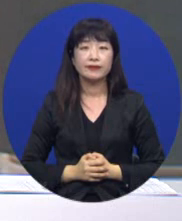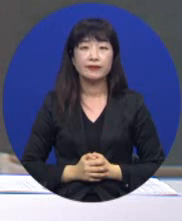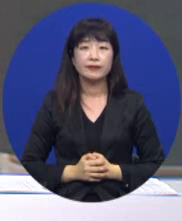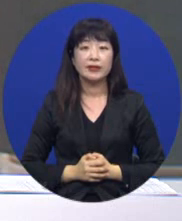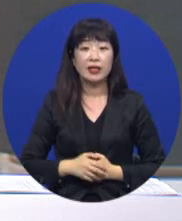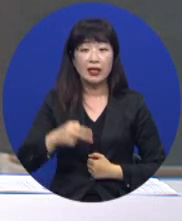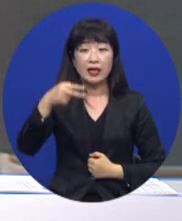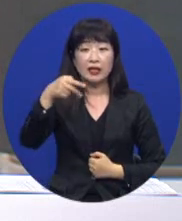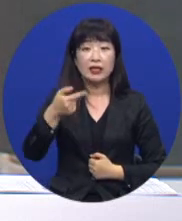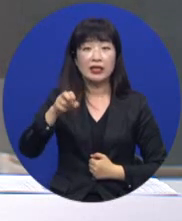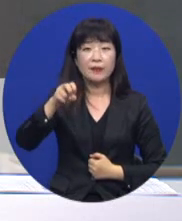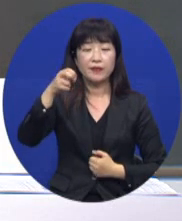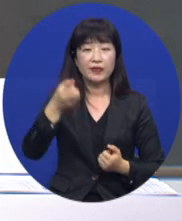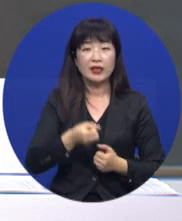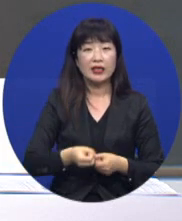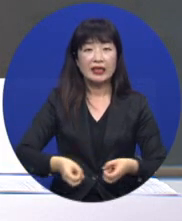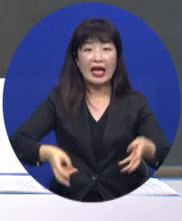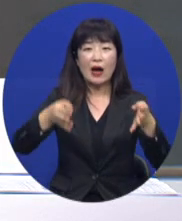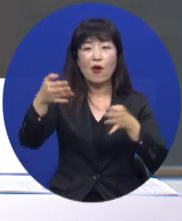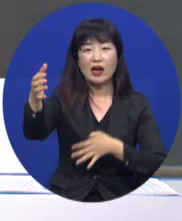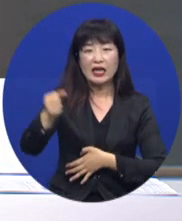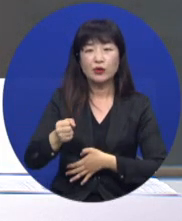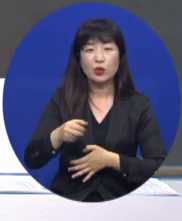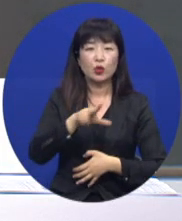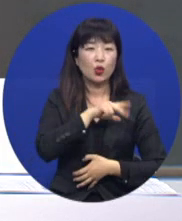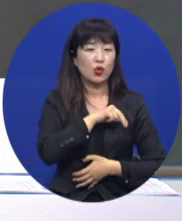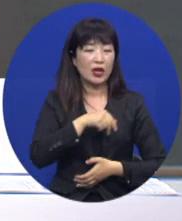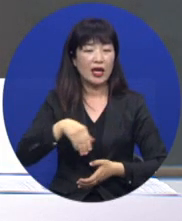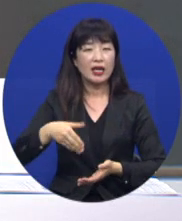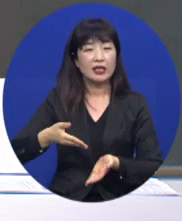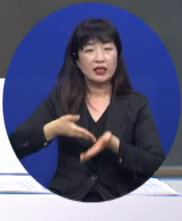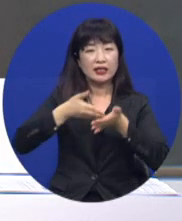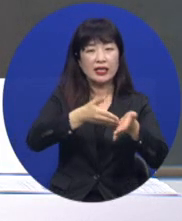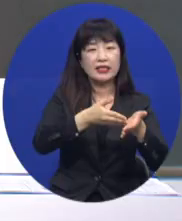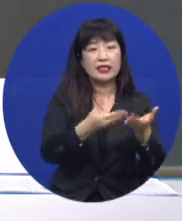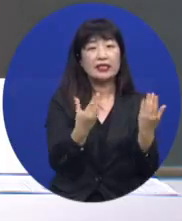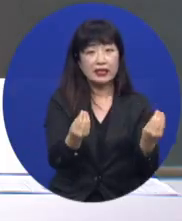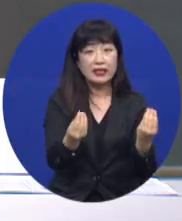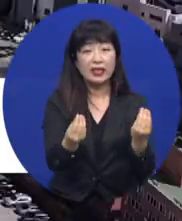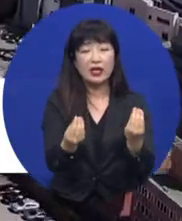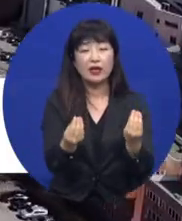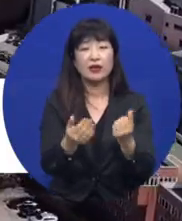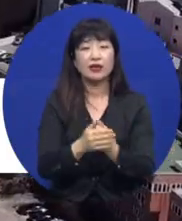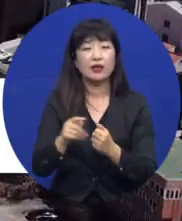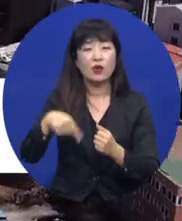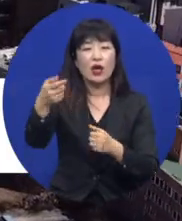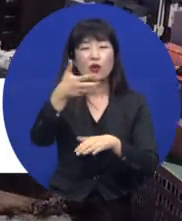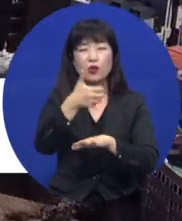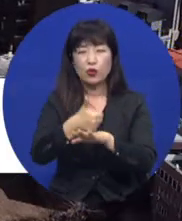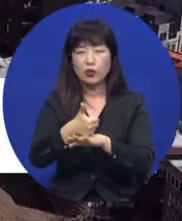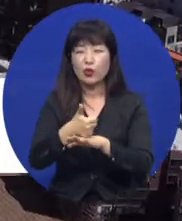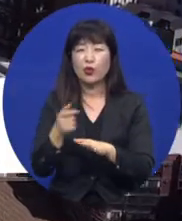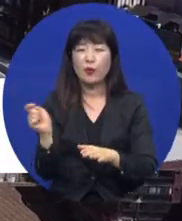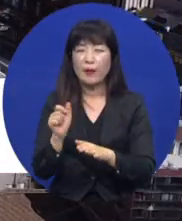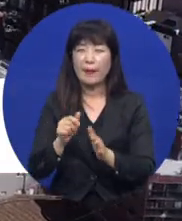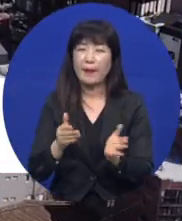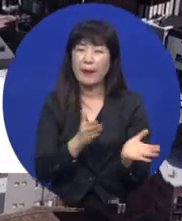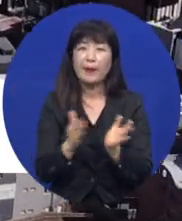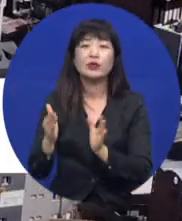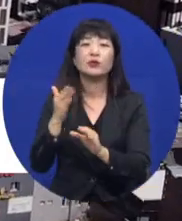드림 타워 카지노 확장 이전에 대한 도의회의 견제 수 절차가 끝남에 따라 후속 절차도 속도를 내고